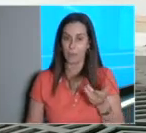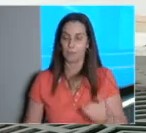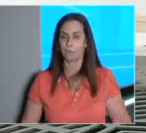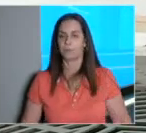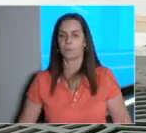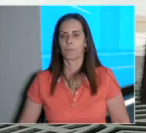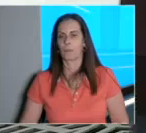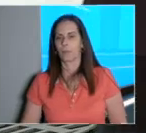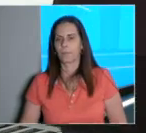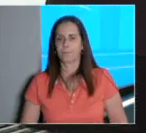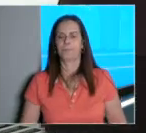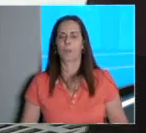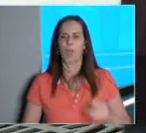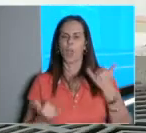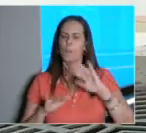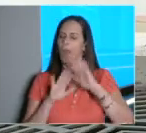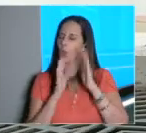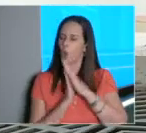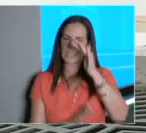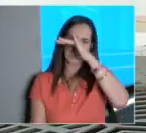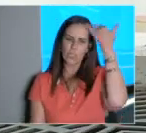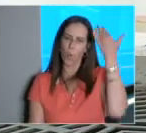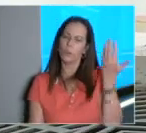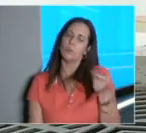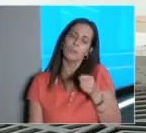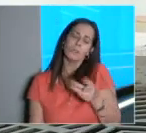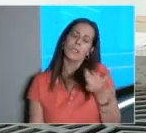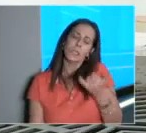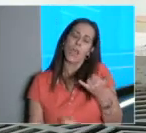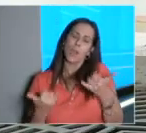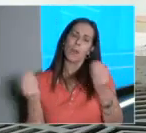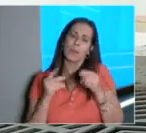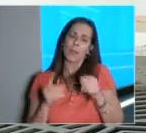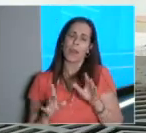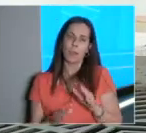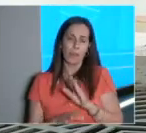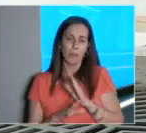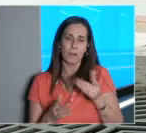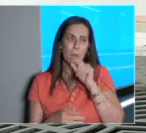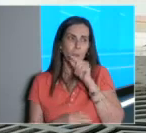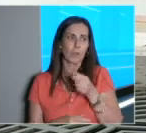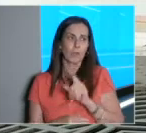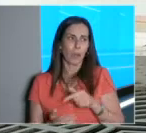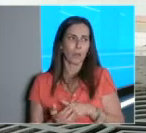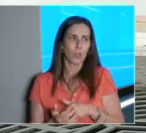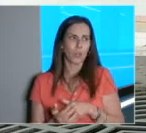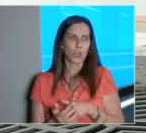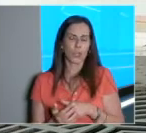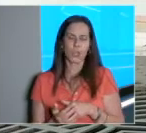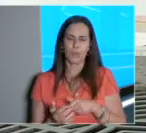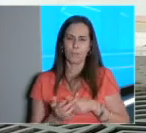היום אנחנו חיים בעולם שהכל מוחצן, הכל קיצוני, הכל בקצה, וזה... מעולם הטוויטר, אז לא היו יחסים כאלה